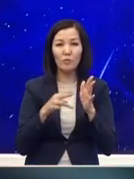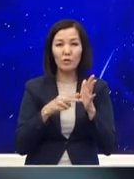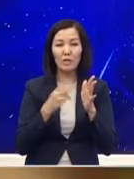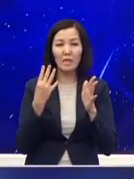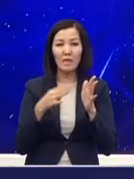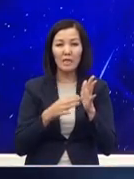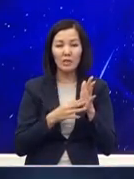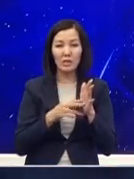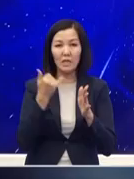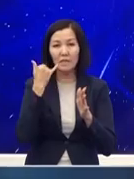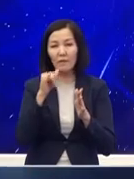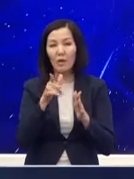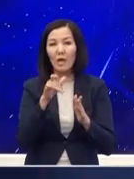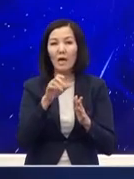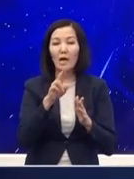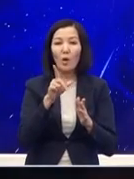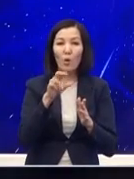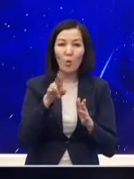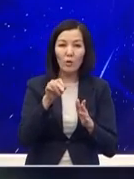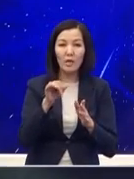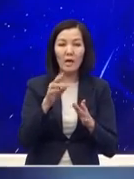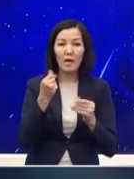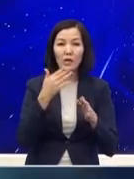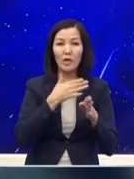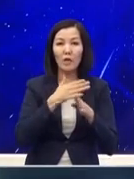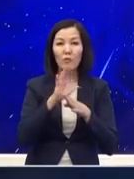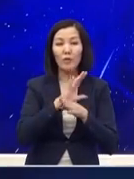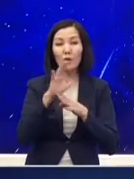8-776-964-37-47 немесе Каспи Голд